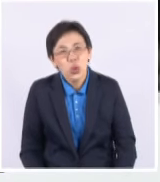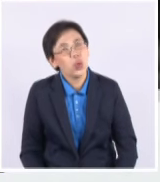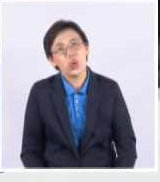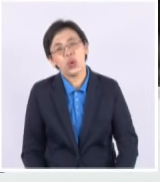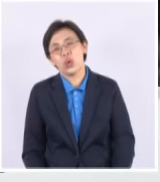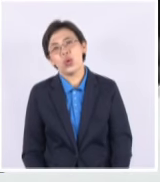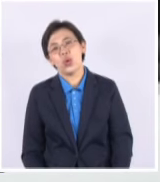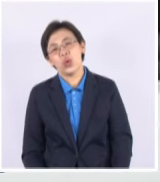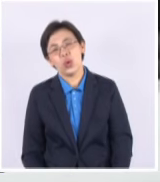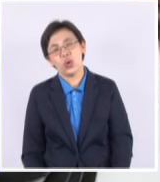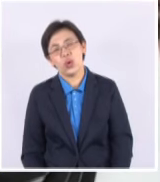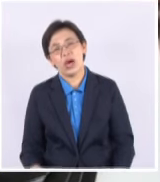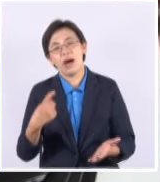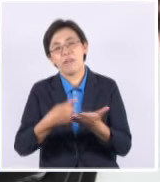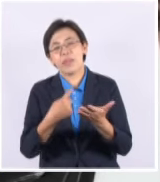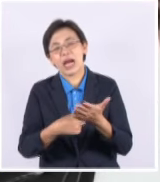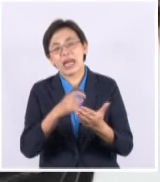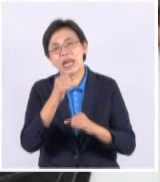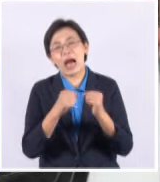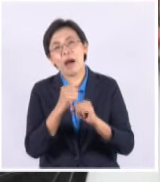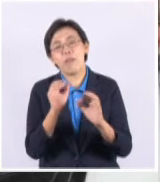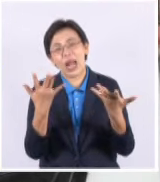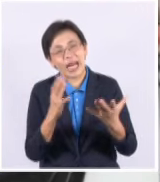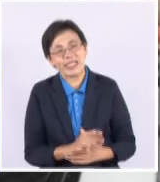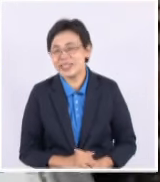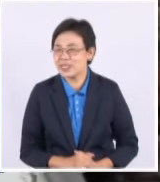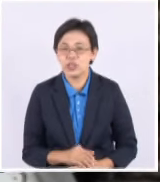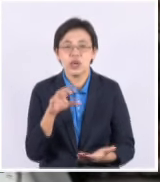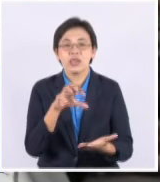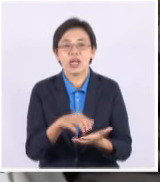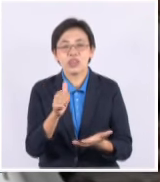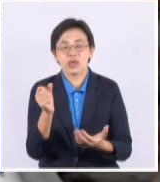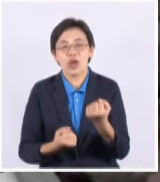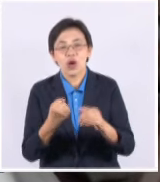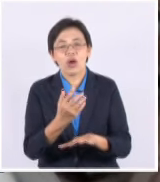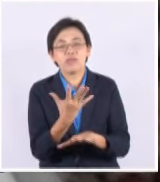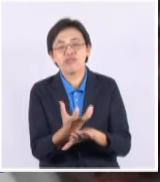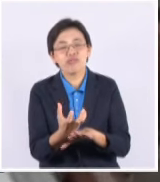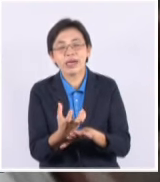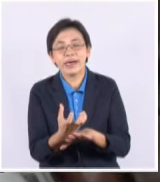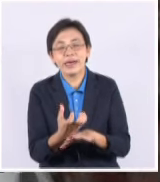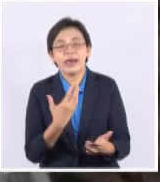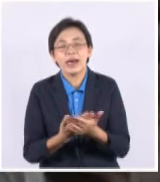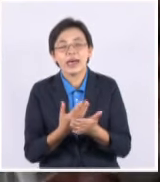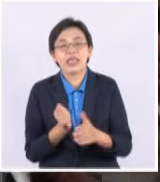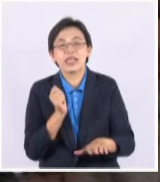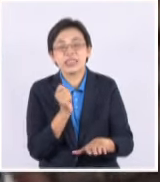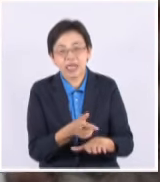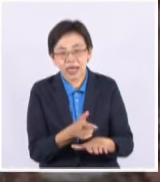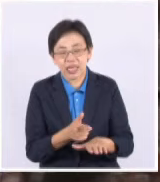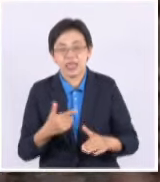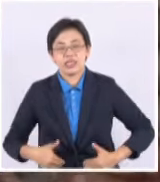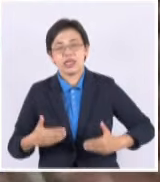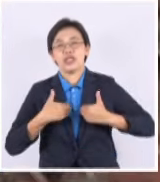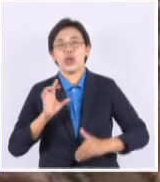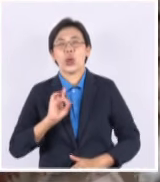ะ ใช่ใช่ครับเนี่ยประกันหมดนะครับเนี่ยมาจอดรถไว้แต่ว่าโชคดีรถเสียก็ต้องใช้จ่ายไปแล้วก็ตัวเองก็ปลอด